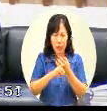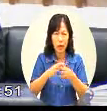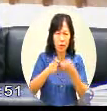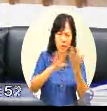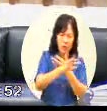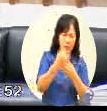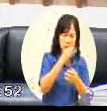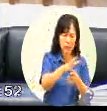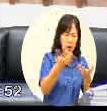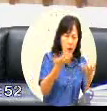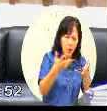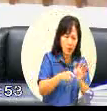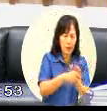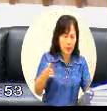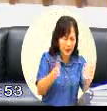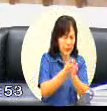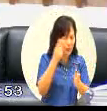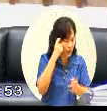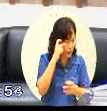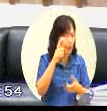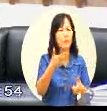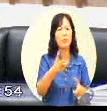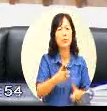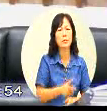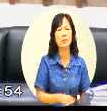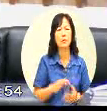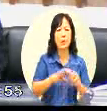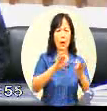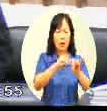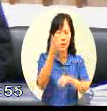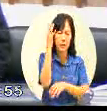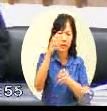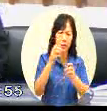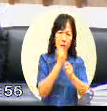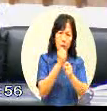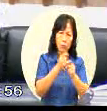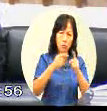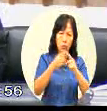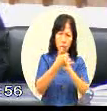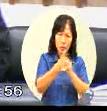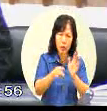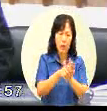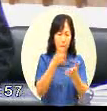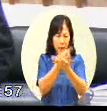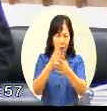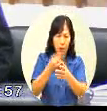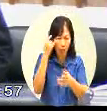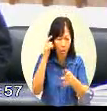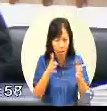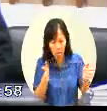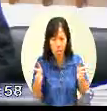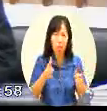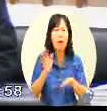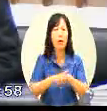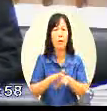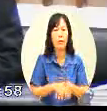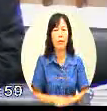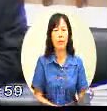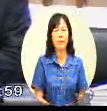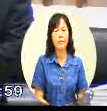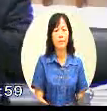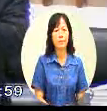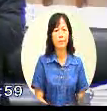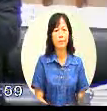啊、民众负担啊一起考虑进去。那我问你啊，地震作业人员会不会无所适从啊？你同不同意我的主